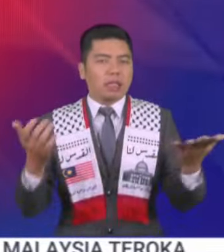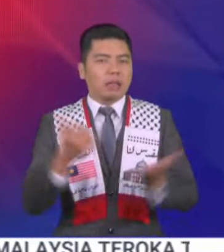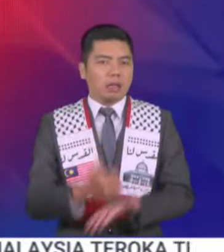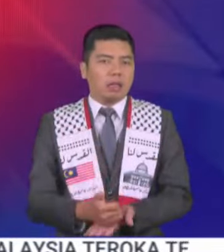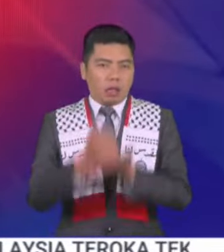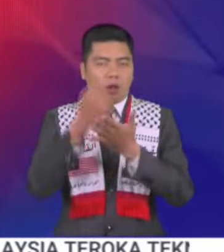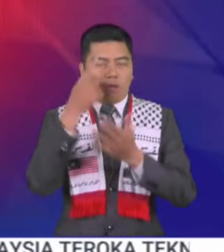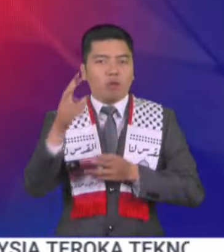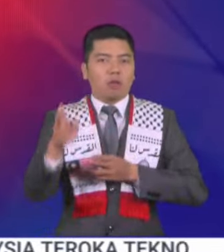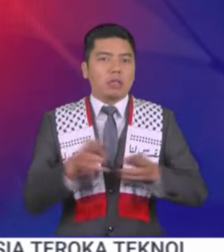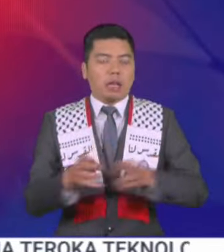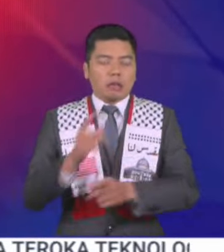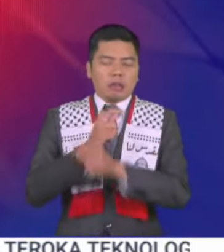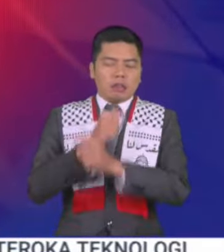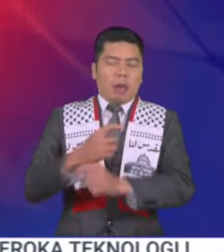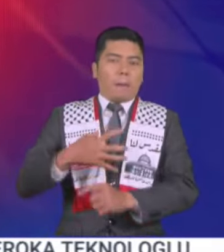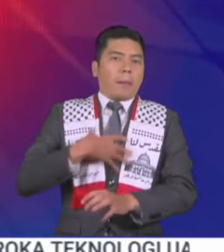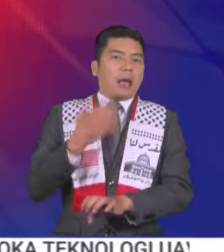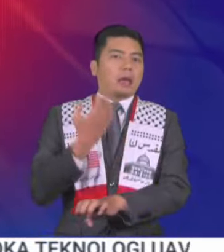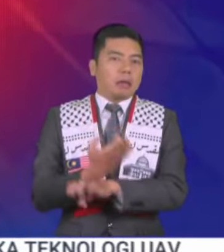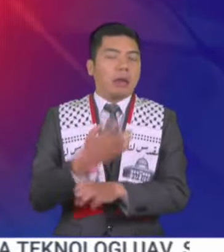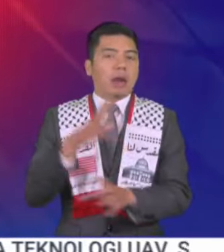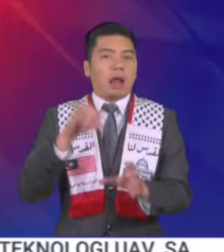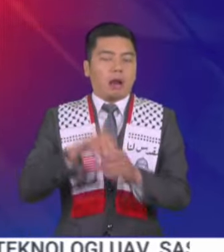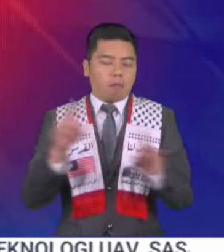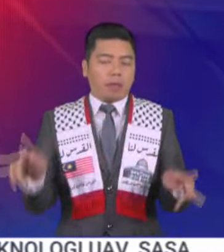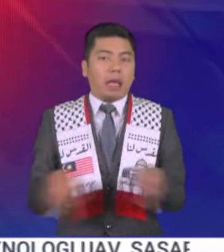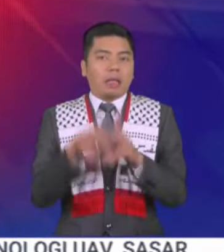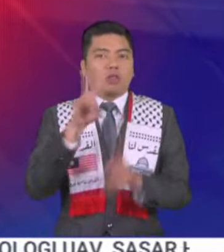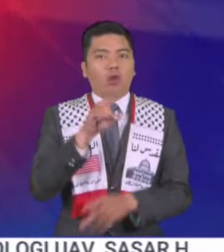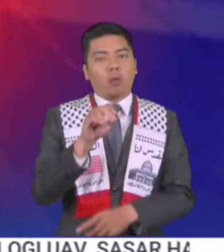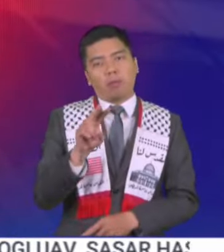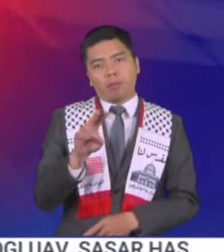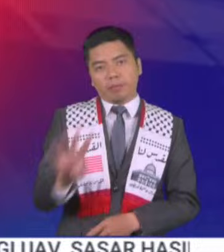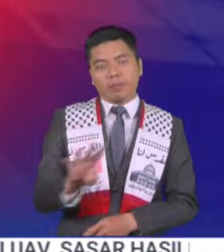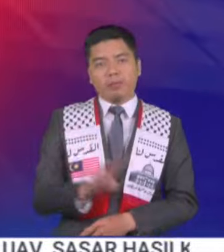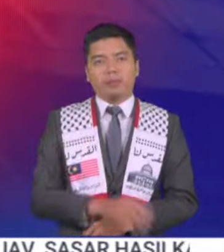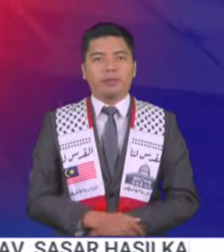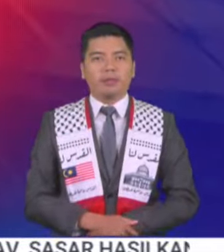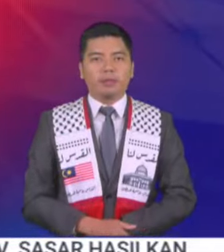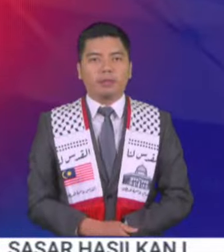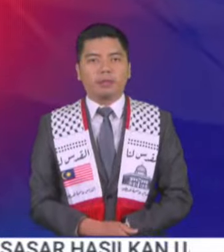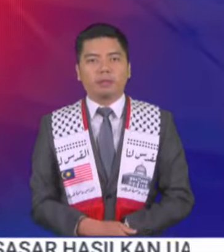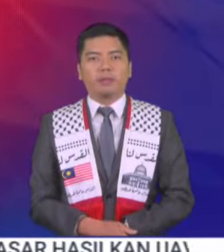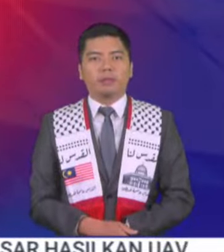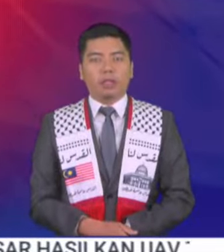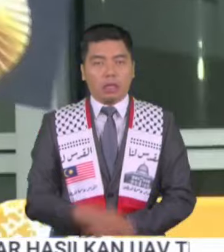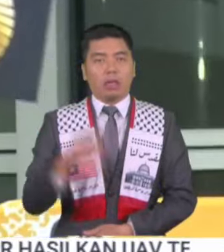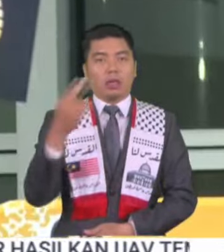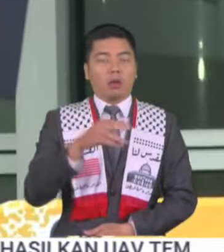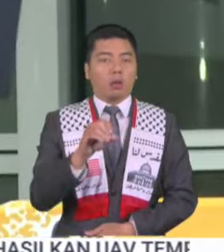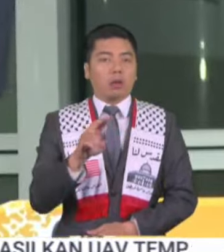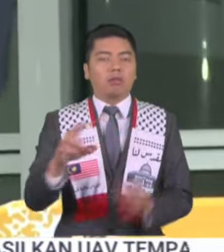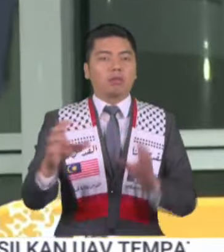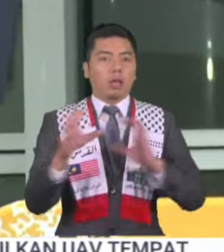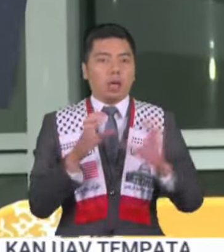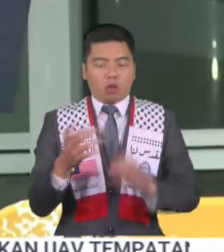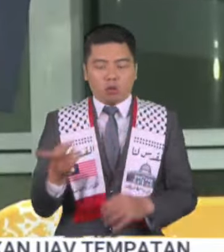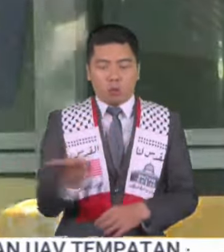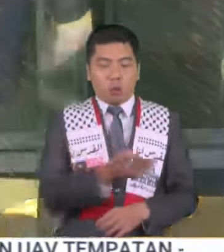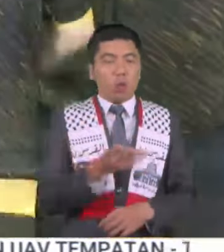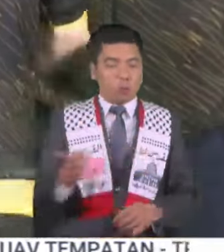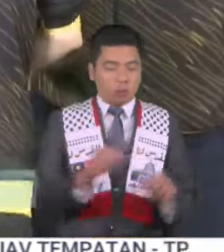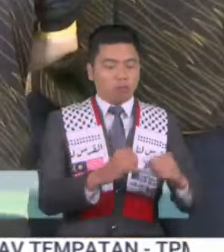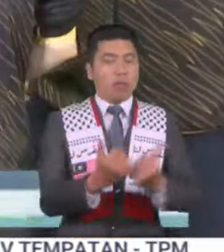banyak membantu dalam usaha mempertahan pingat emas di Paralimpik Paris 2024. Menurut Lek Hau, kedua-dua